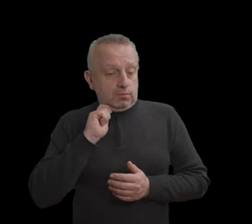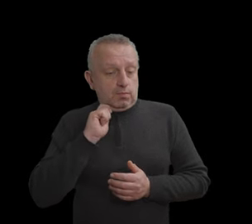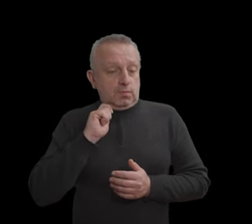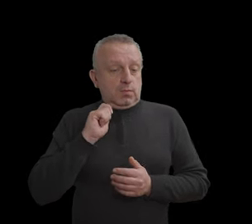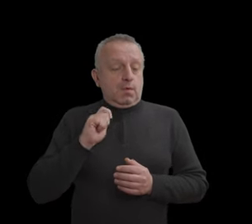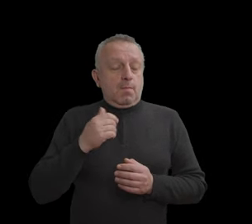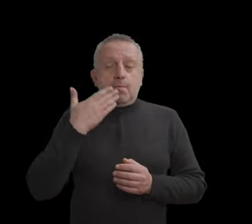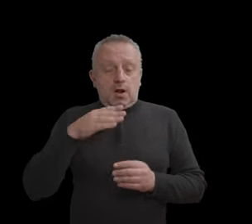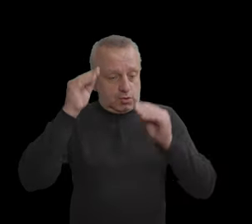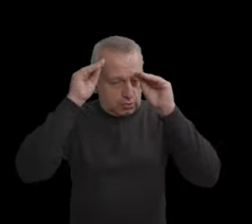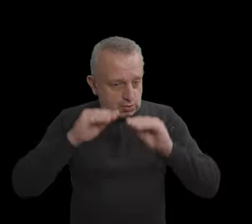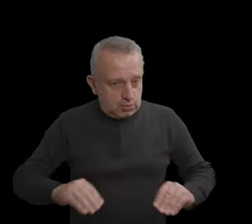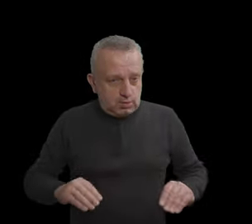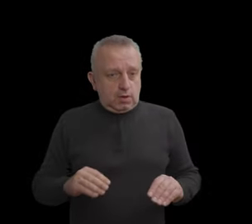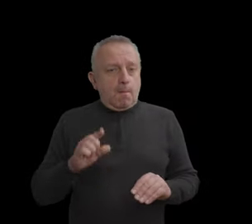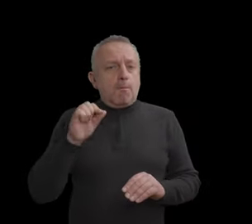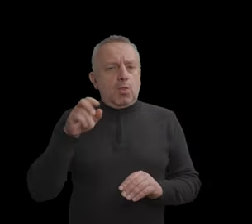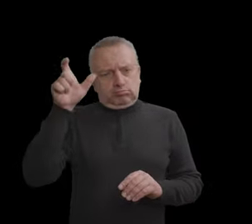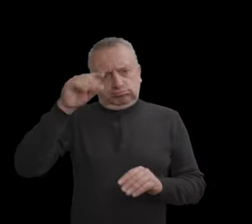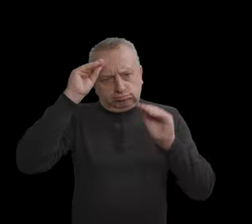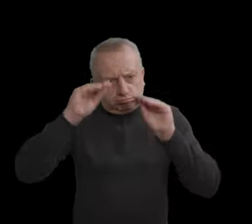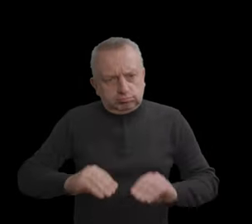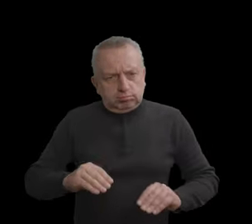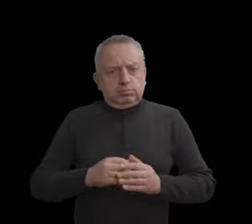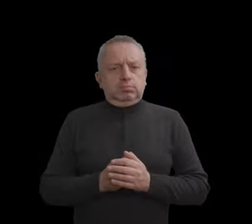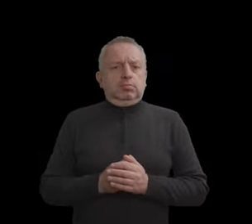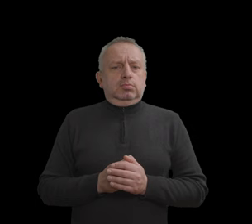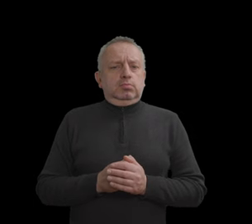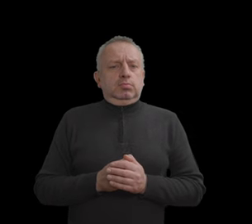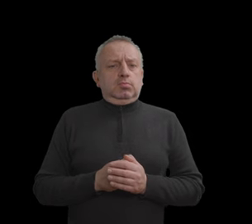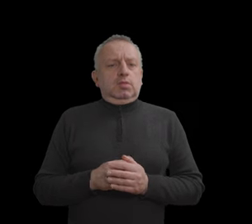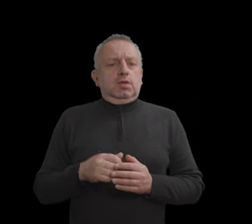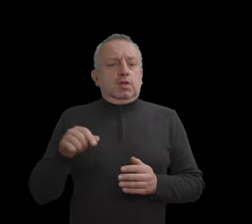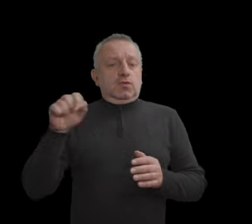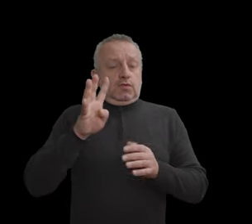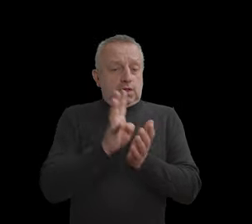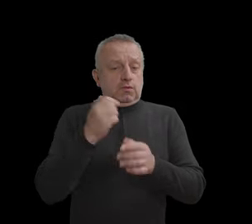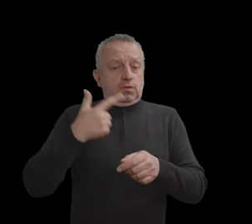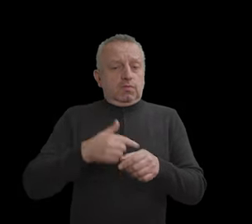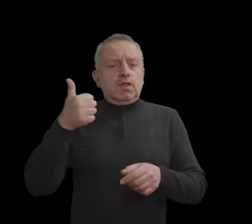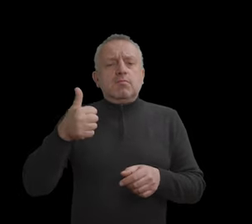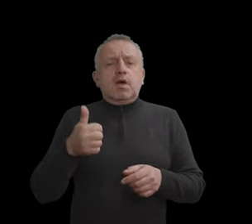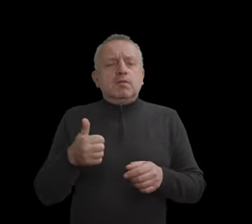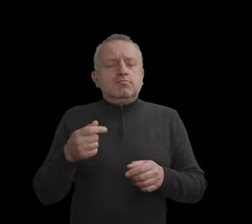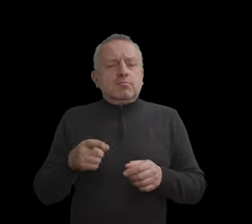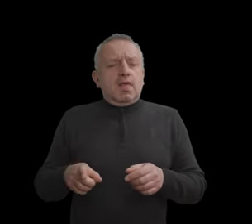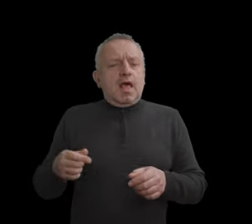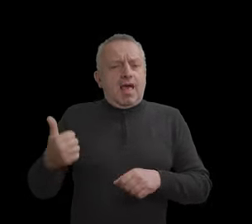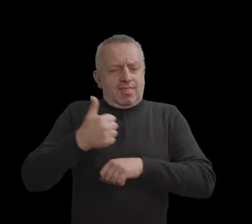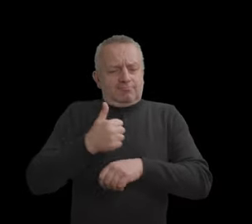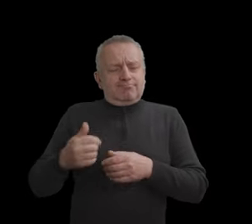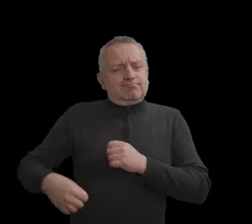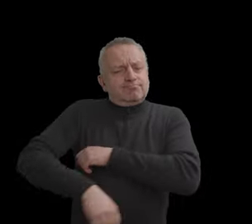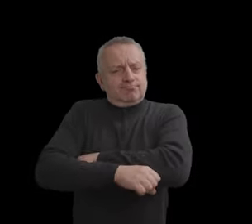bardzo szanował osobę Jerzego Potockiego. W połowie 1919 roku Jerzy Potocki stał się jednym z adiutantów